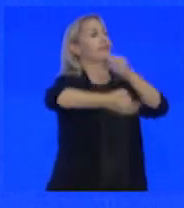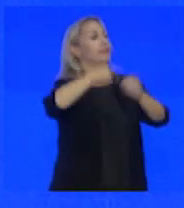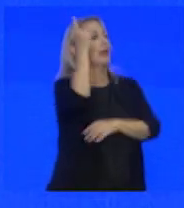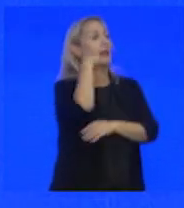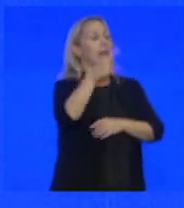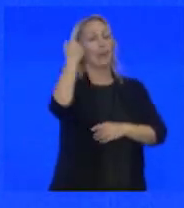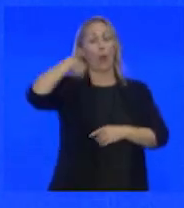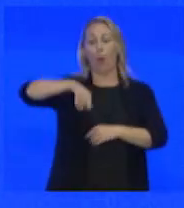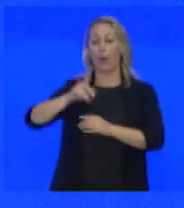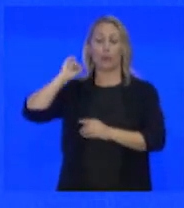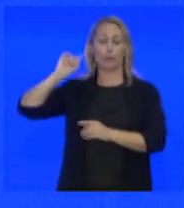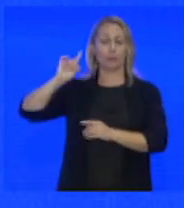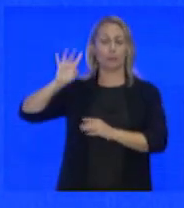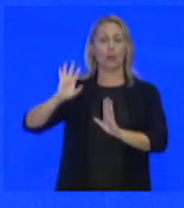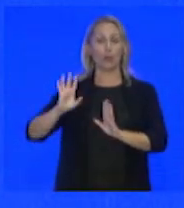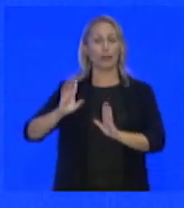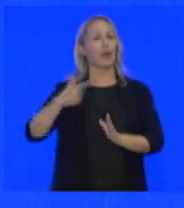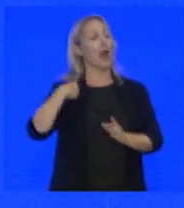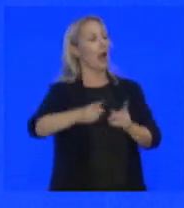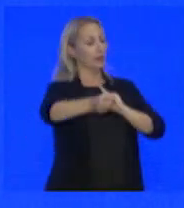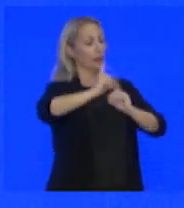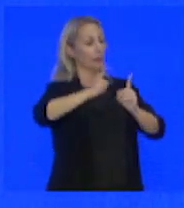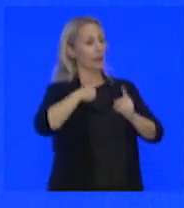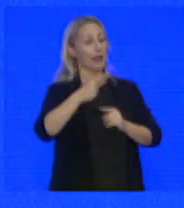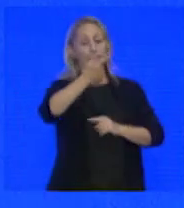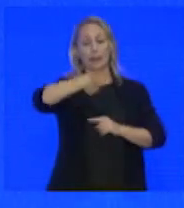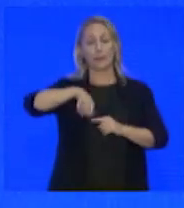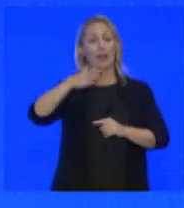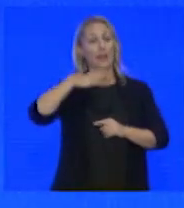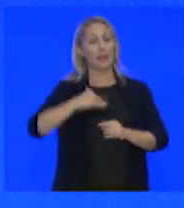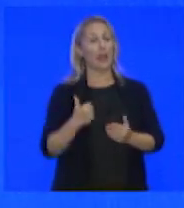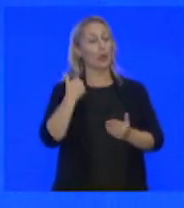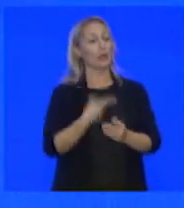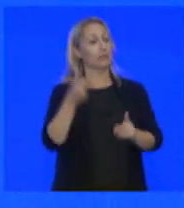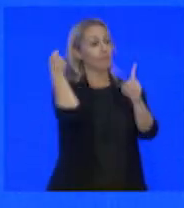τελικά μπορείς να απαιτείς παρά να επαιτείς.